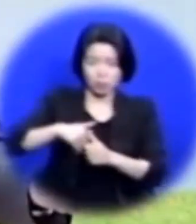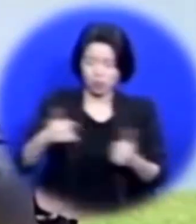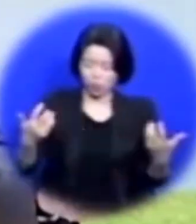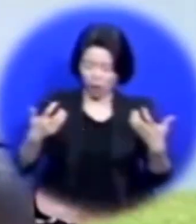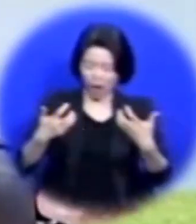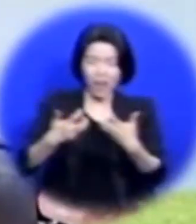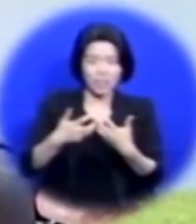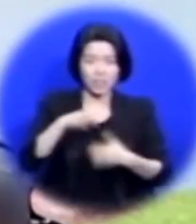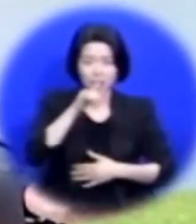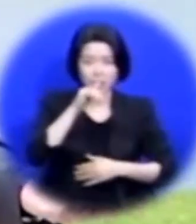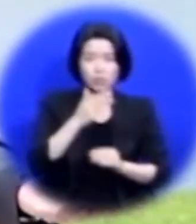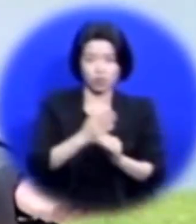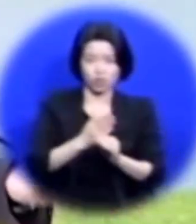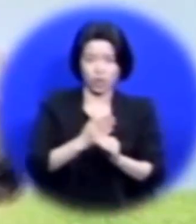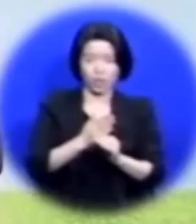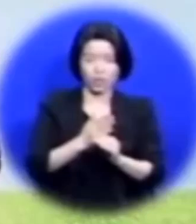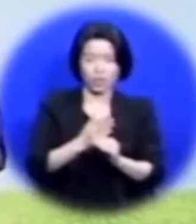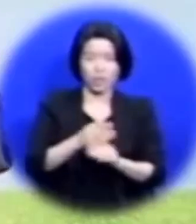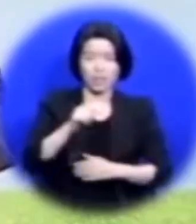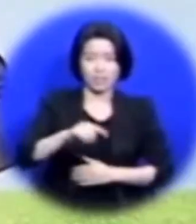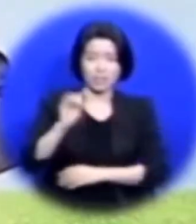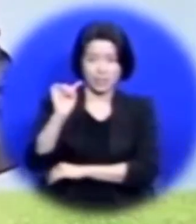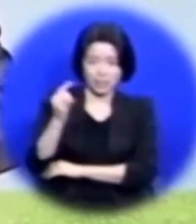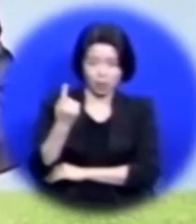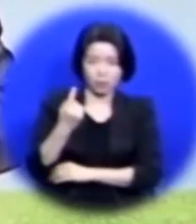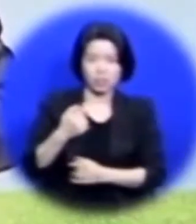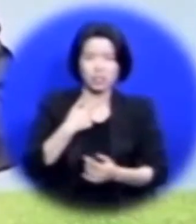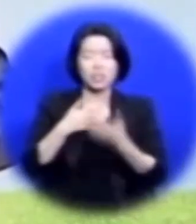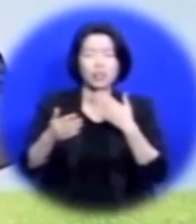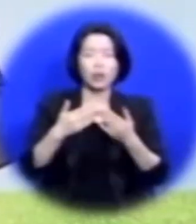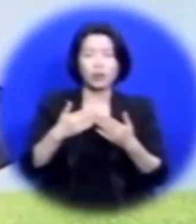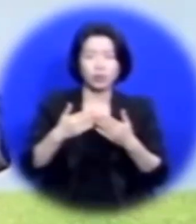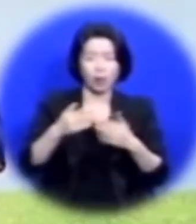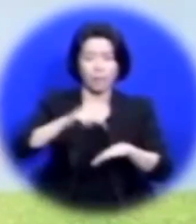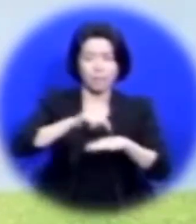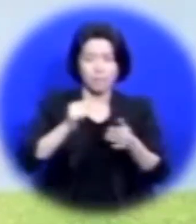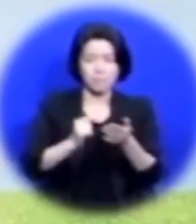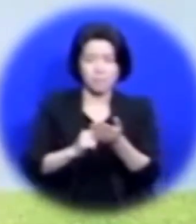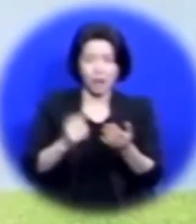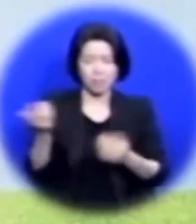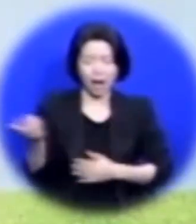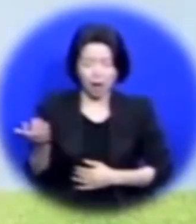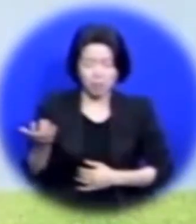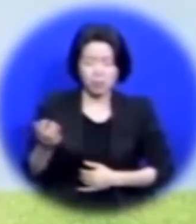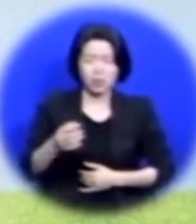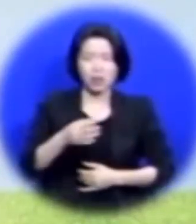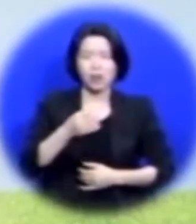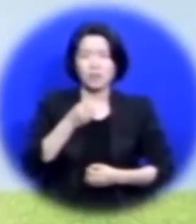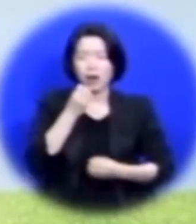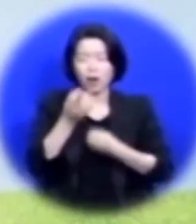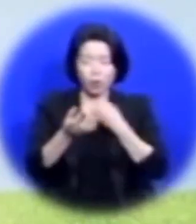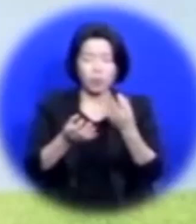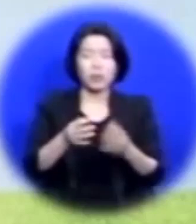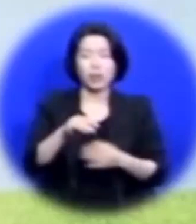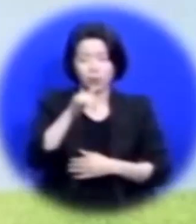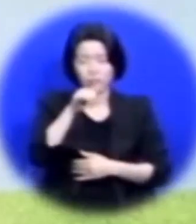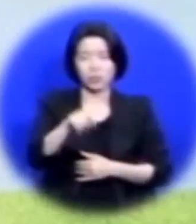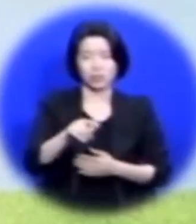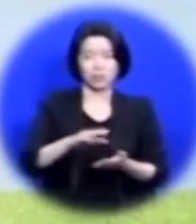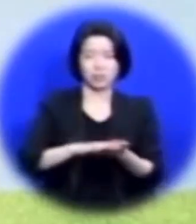차 있는 그런 가운데 그 다윗이 겪었던 마음의 고통을 호소하고 있는 시 편입니다